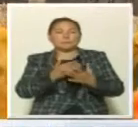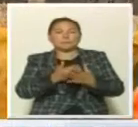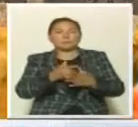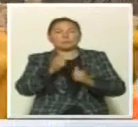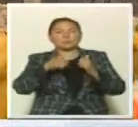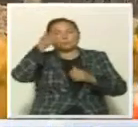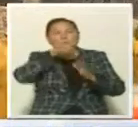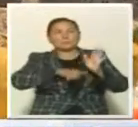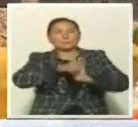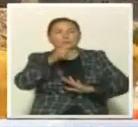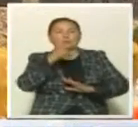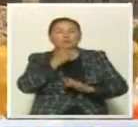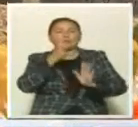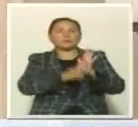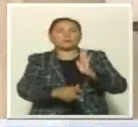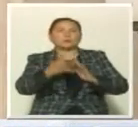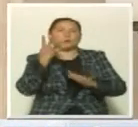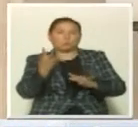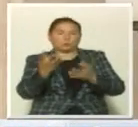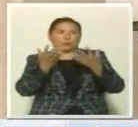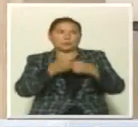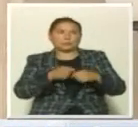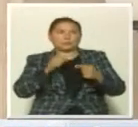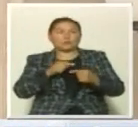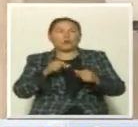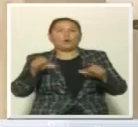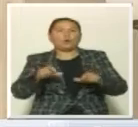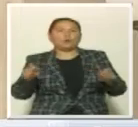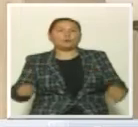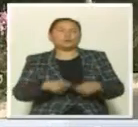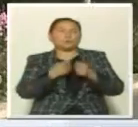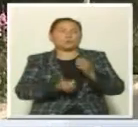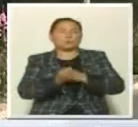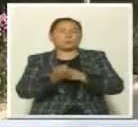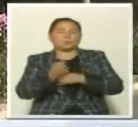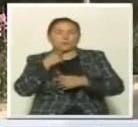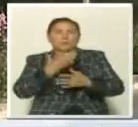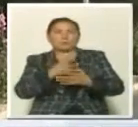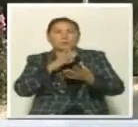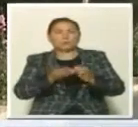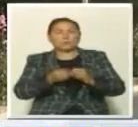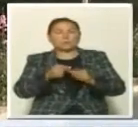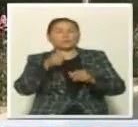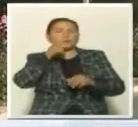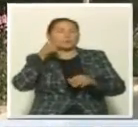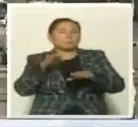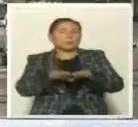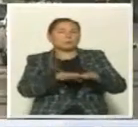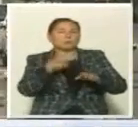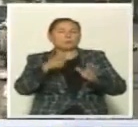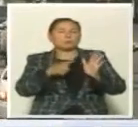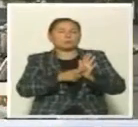жыл басынан бері 284 есірткіге қарсы құқық бұзушылық анықталды. Бұл көрсеткіш өткен жылмен салыстырғанда